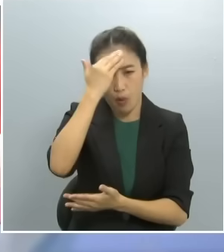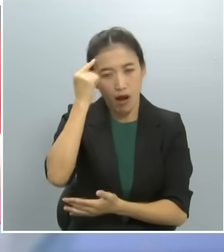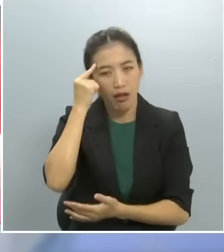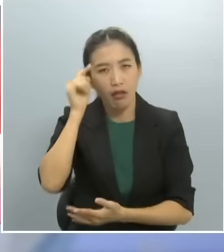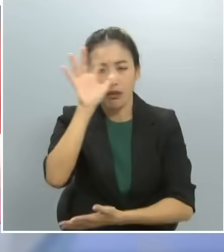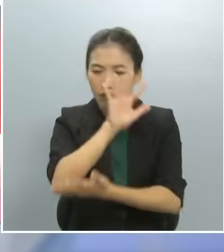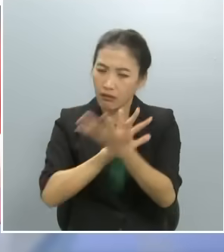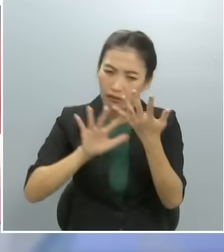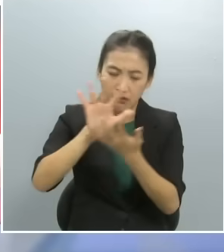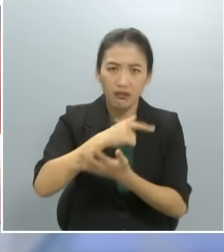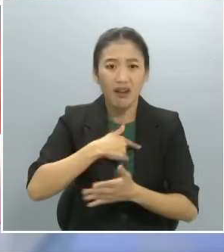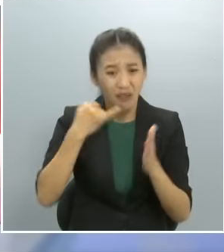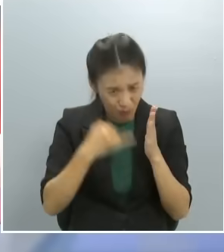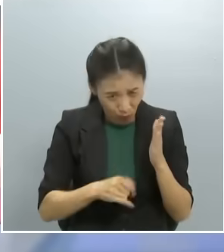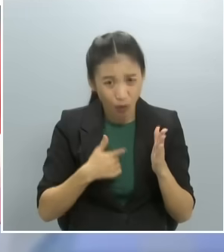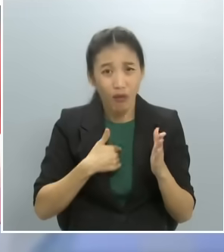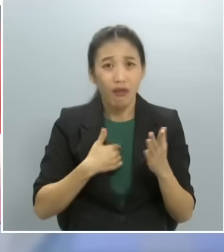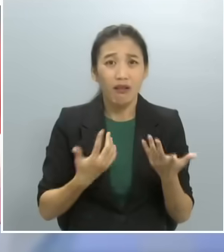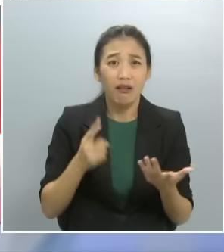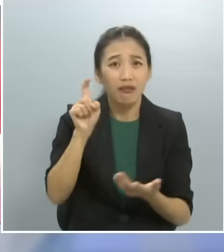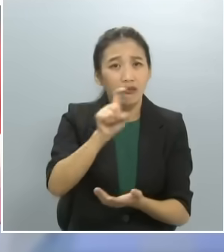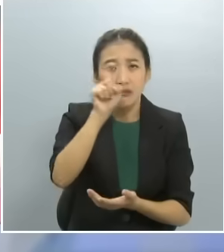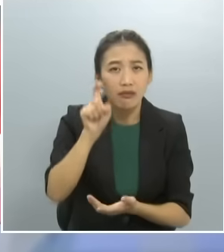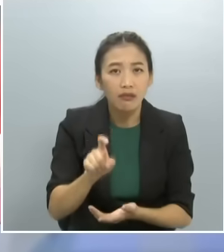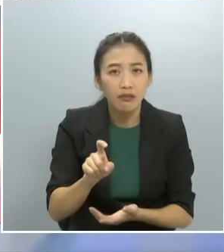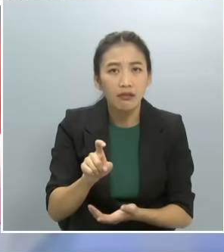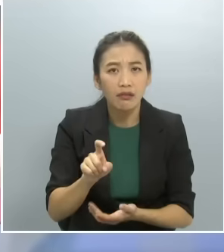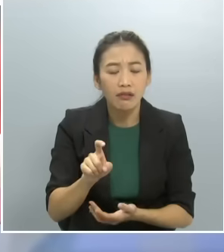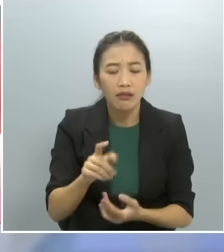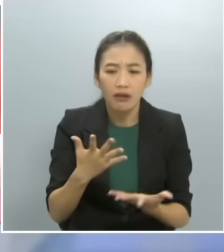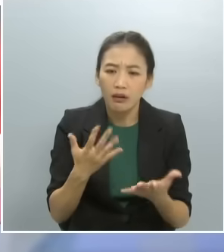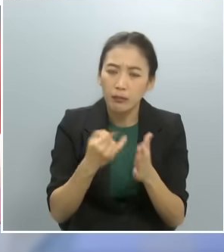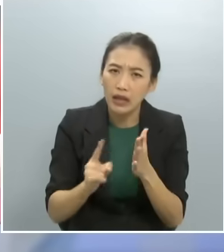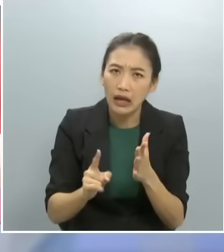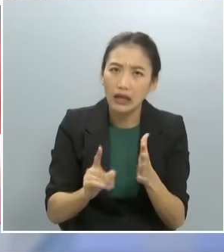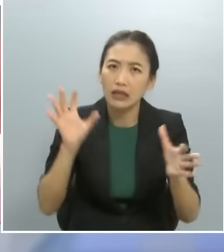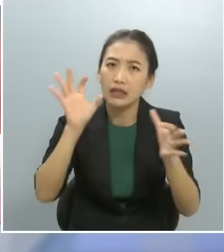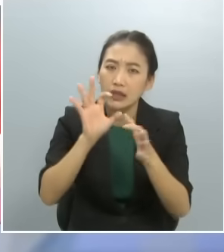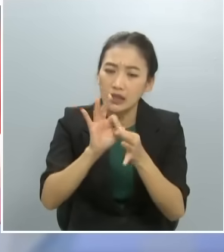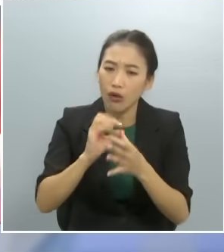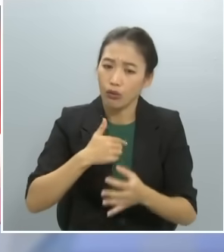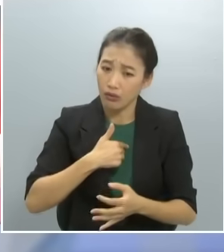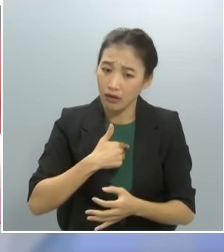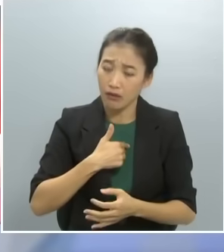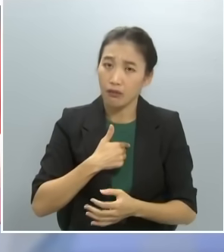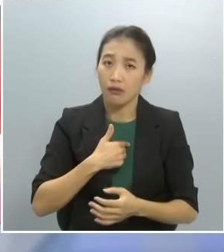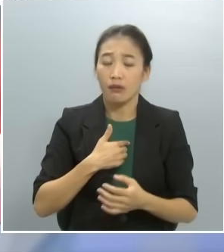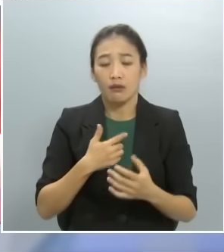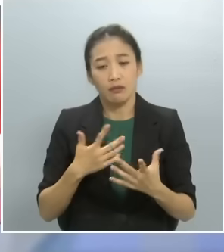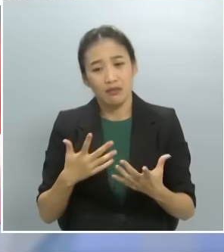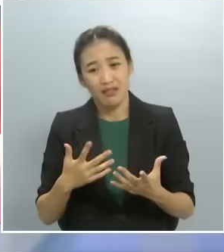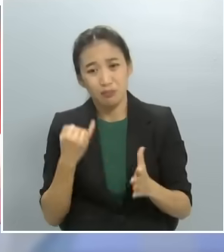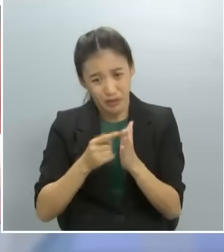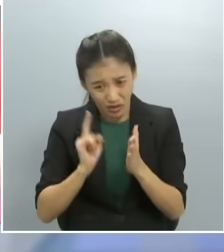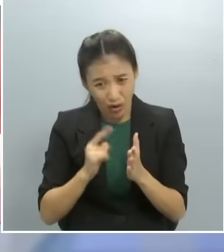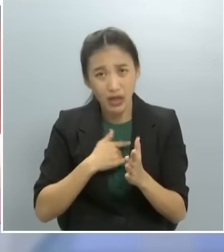ตกลงว่าคุ้มครองหรือไม่คุ้มครองผมไม่แน่ใจเรื่องว่าเป็นคู่ครองโลโก้หรือเปล่าครับเดี๋ยวเราเขาไม่ให้เราใช้